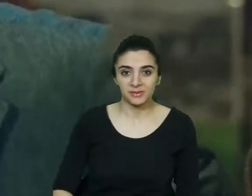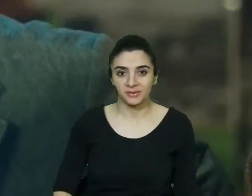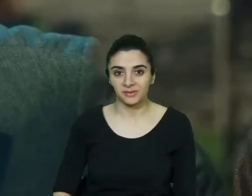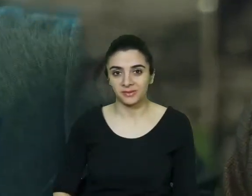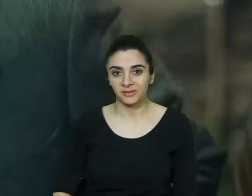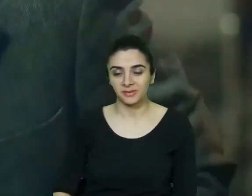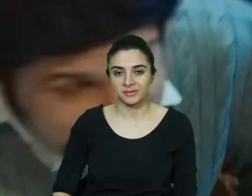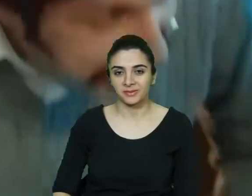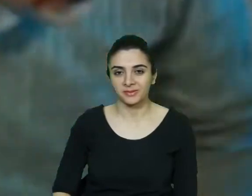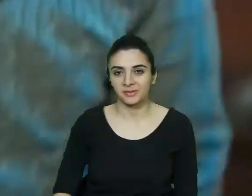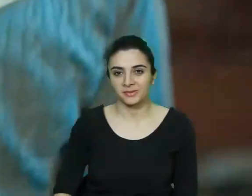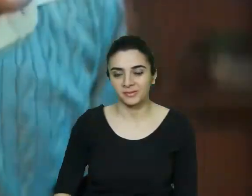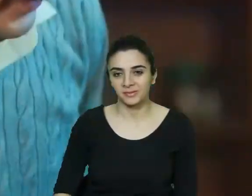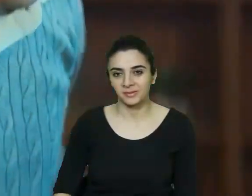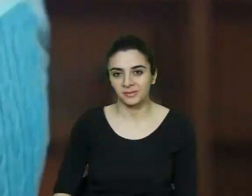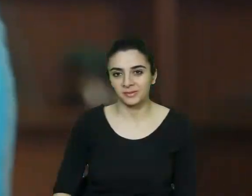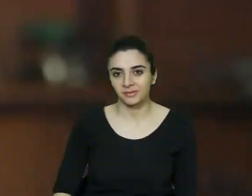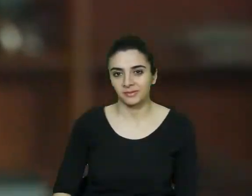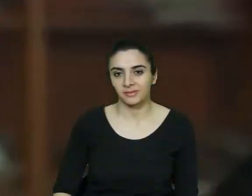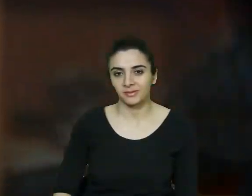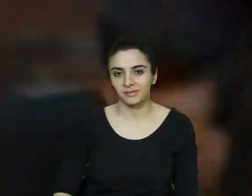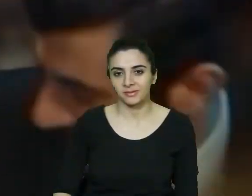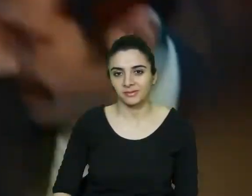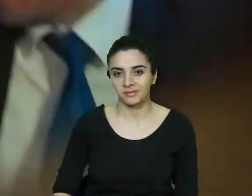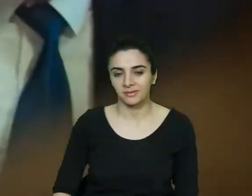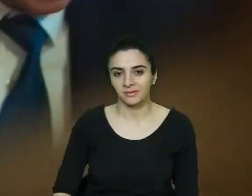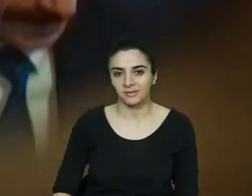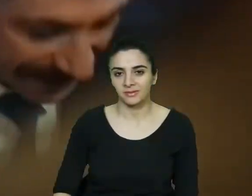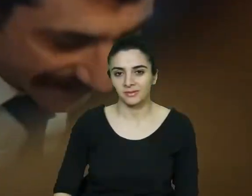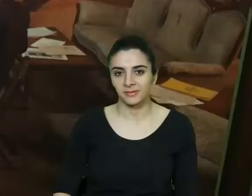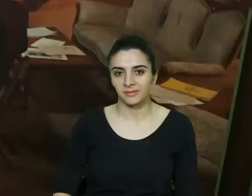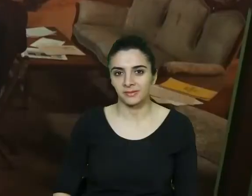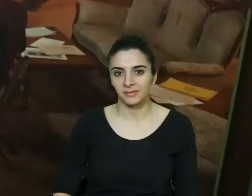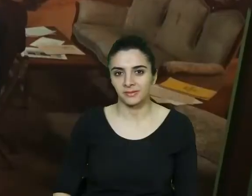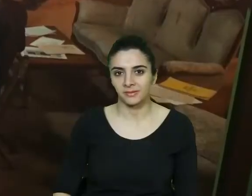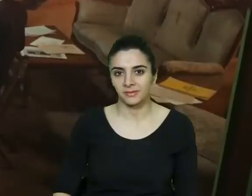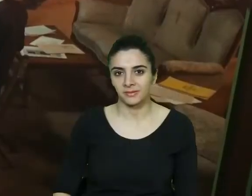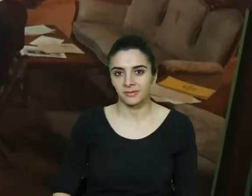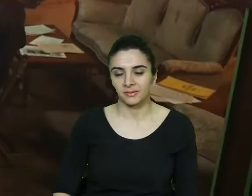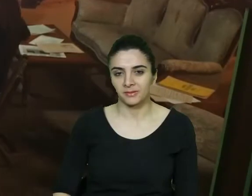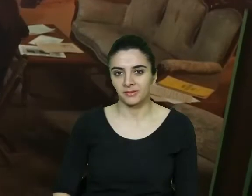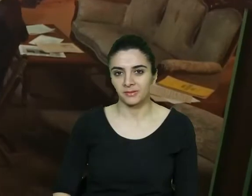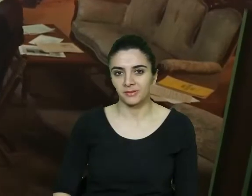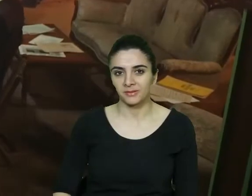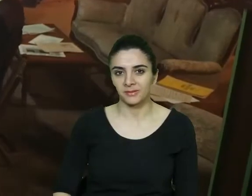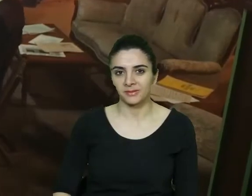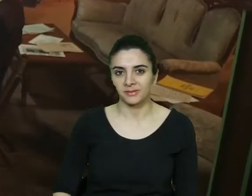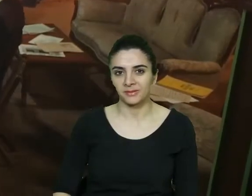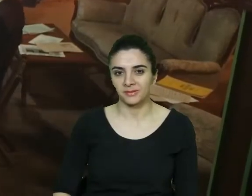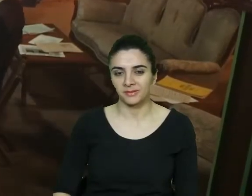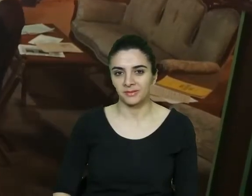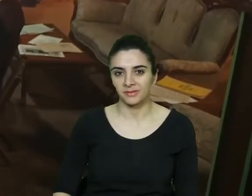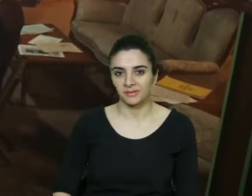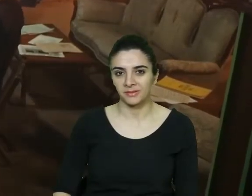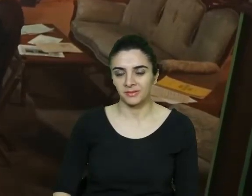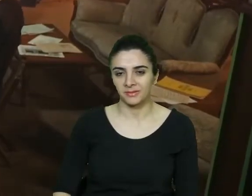Hadi oğlum. Gaza getirdiler. Kalktılar masada. Süleyman ceketini çıkarıp kenara koydu. Ey maşallah. Süper Levan çıktı meydane.